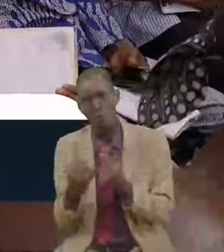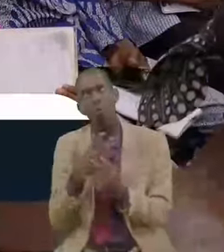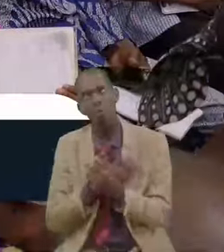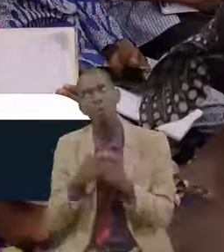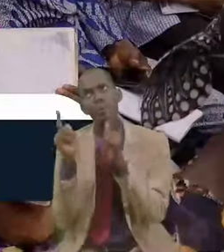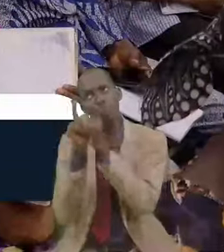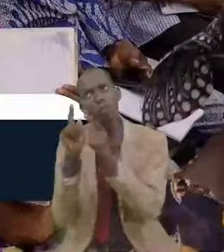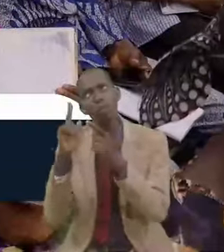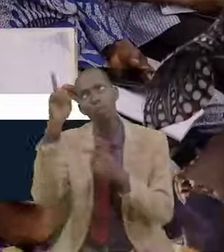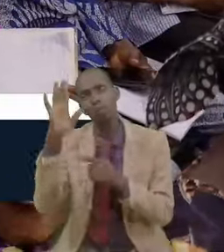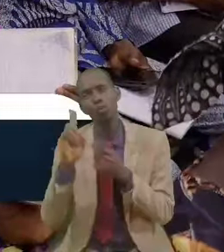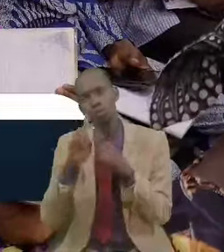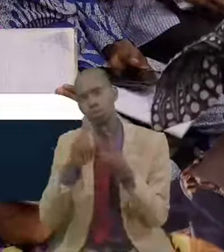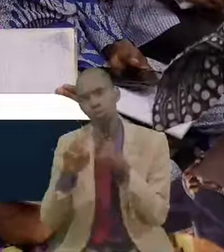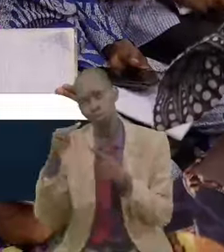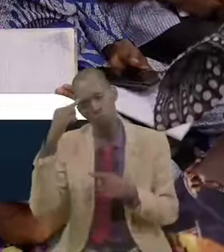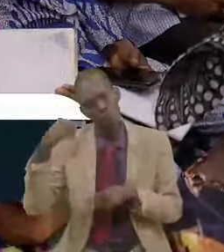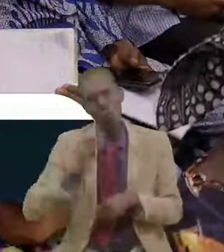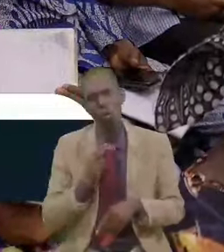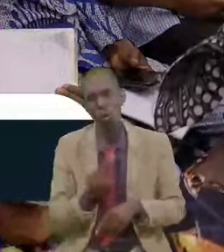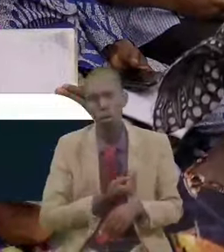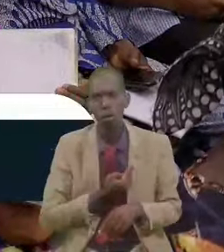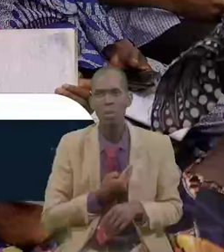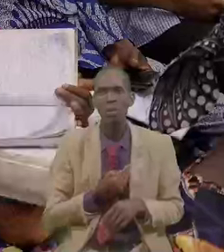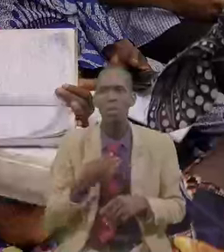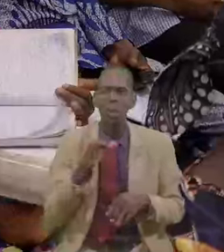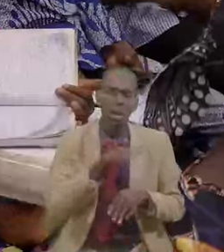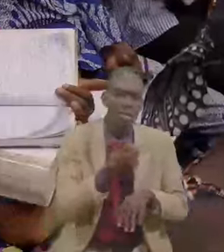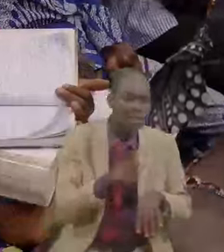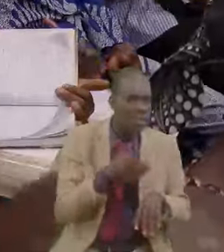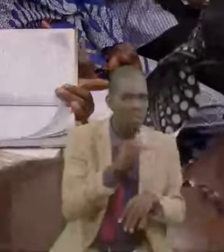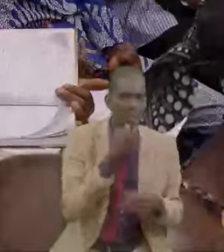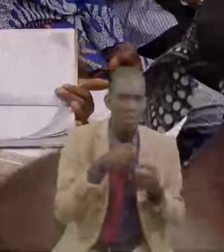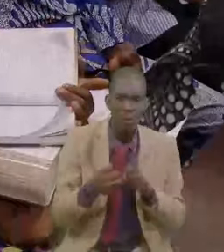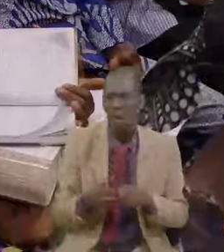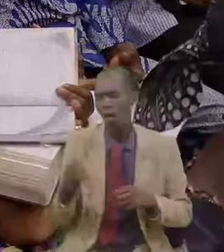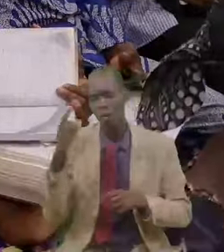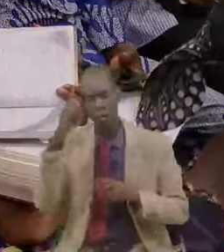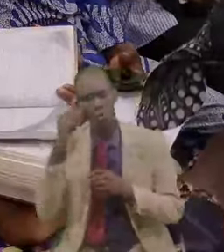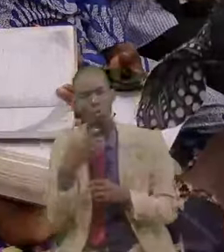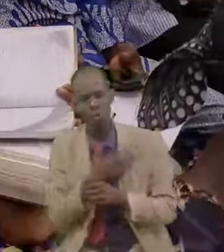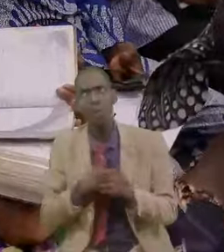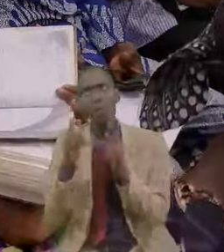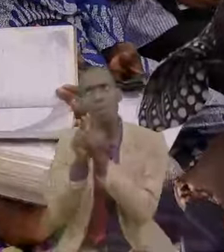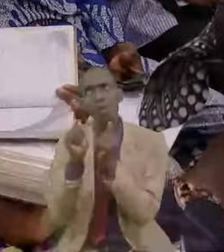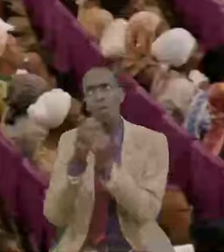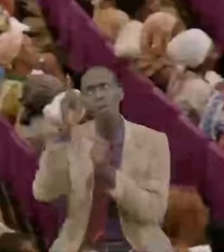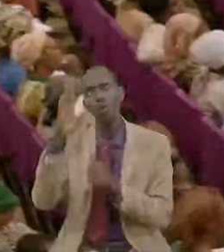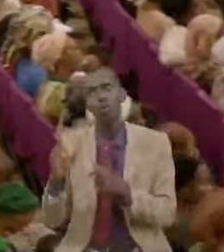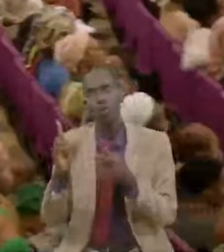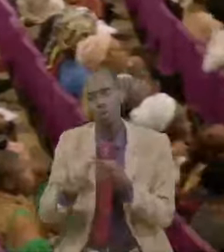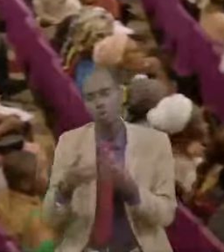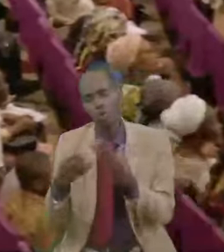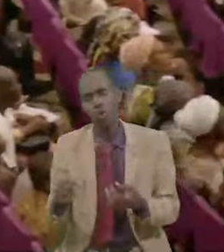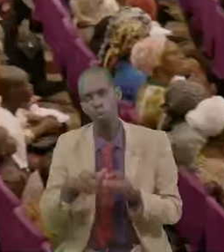Va dire cela à Dieu. Moïse, quel que soit le problème à la mer Rouge, nous savons que tu peux parler à Dieu.